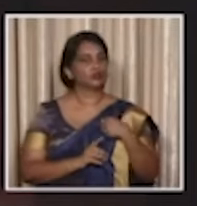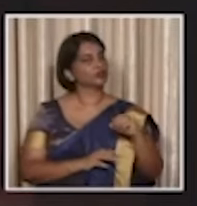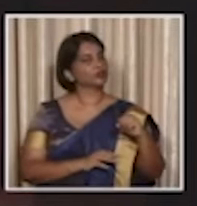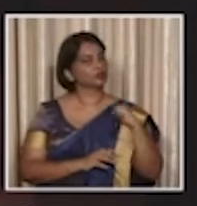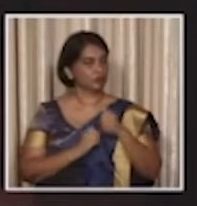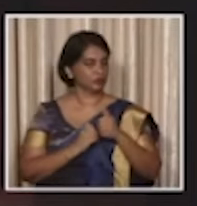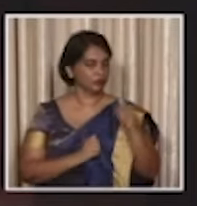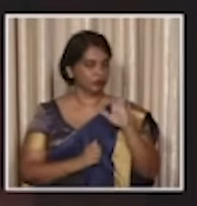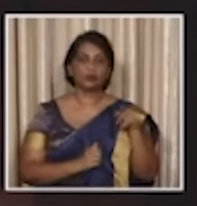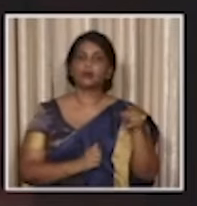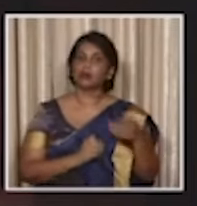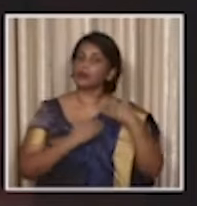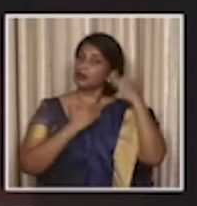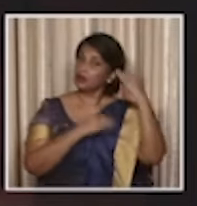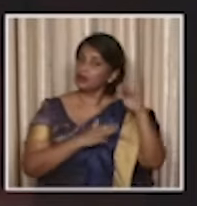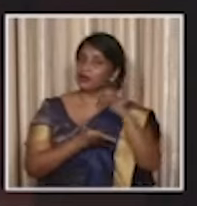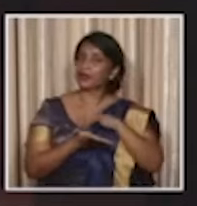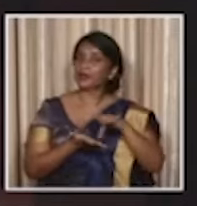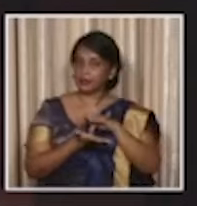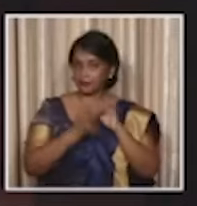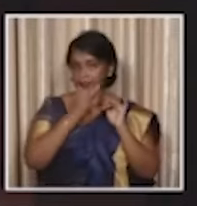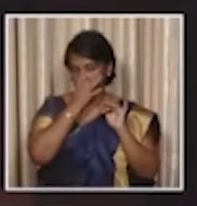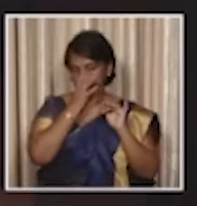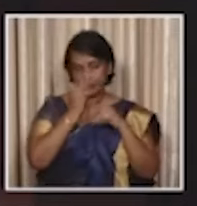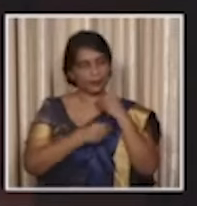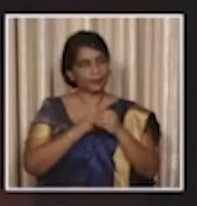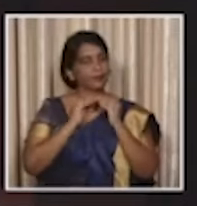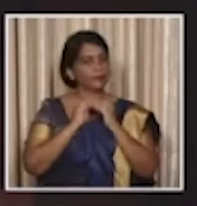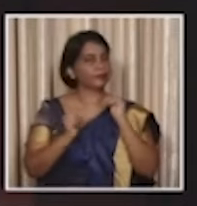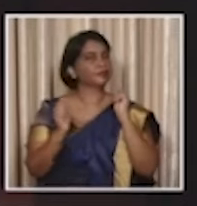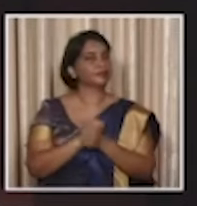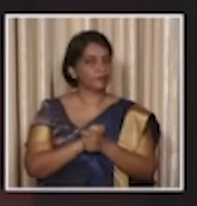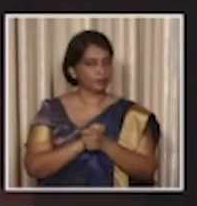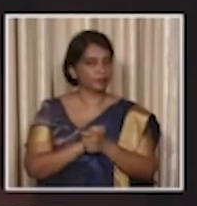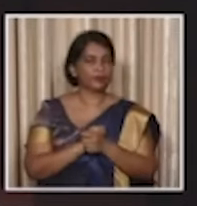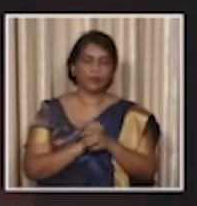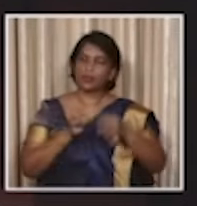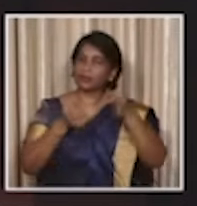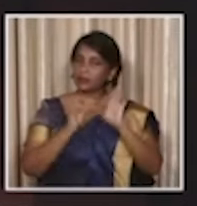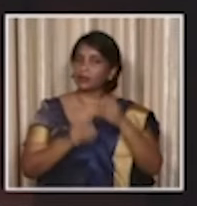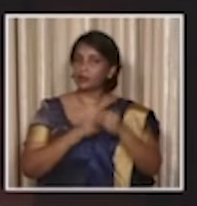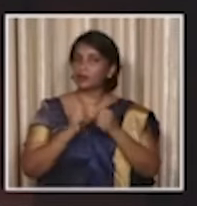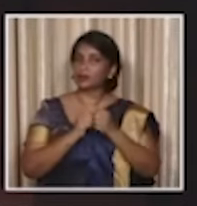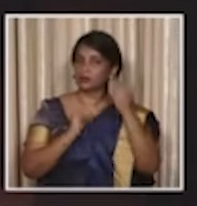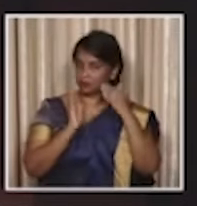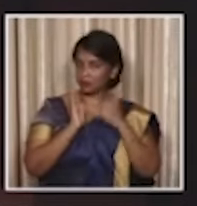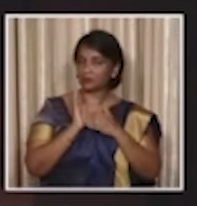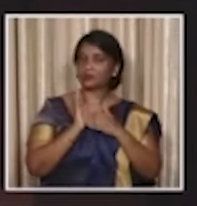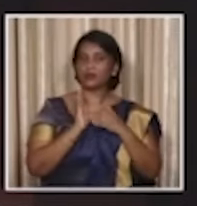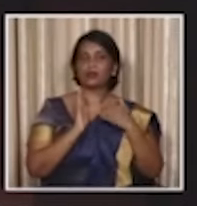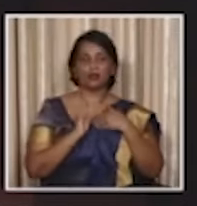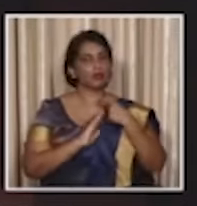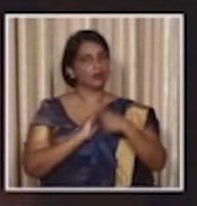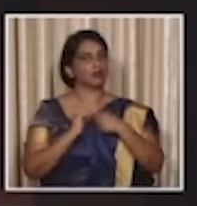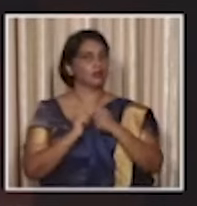ශක්තිමත් කරනවා. අපනයන කේන්ද්‍රීය කර්මාන්ත විප්ලවයක්, නිෂ්පාදන කර්මාන්ත විප්ලවයක් අපි